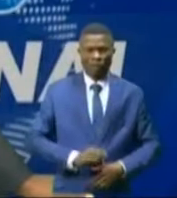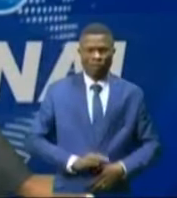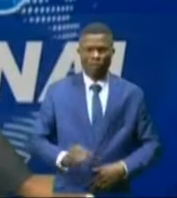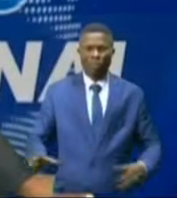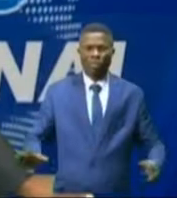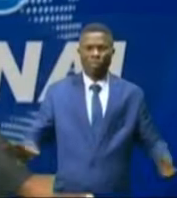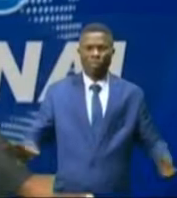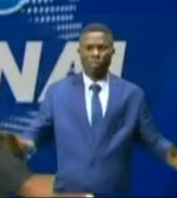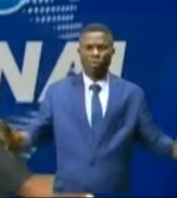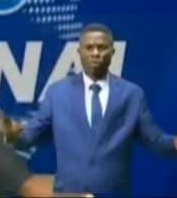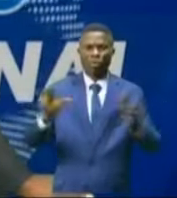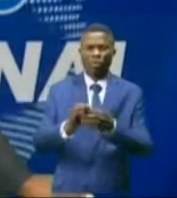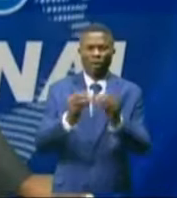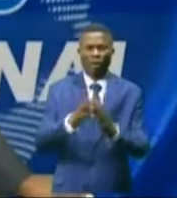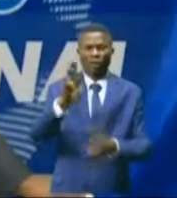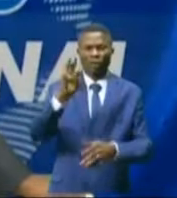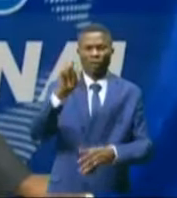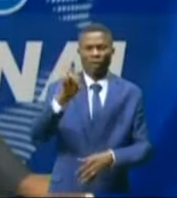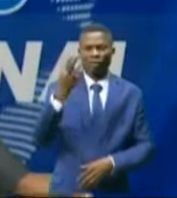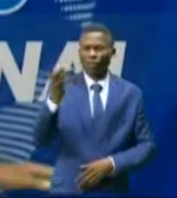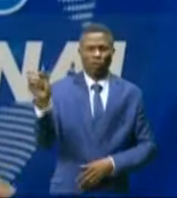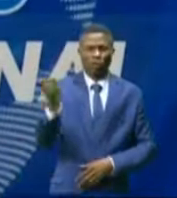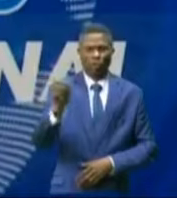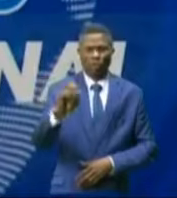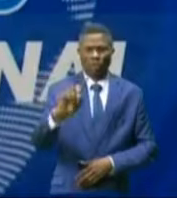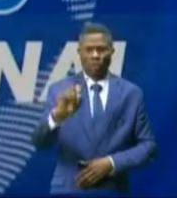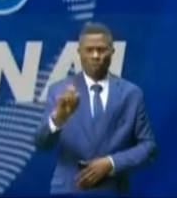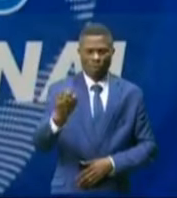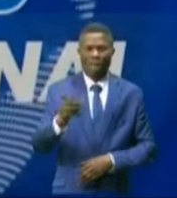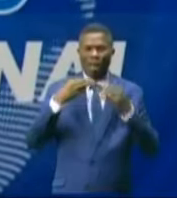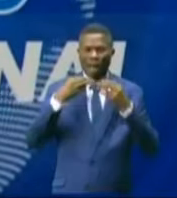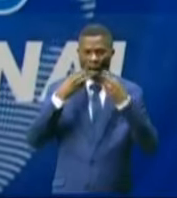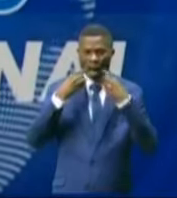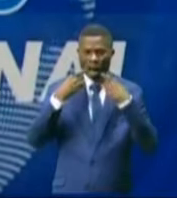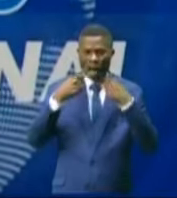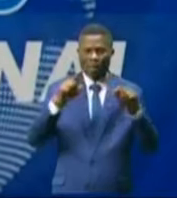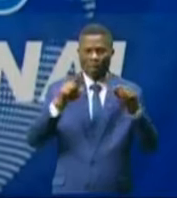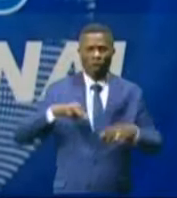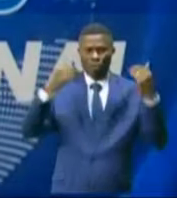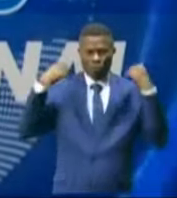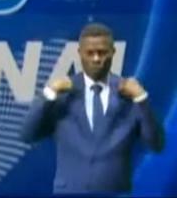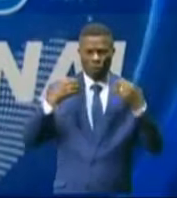le 23, mais ça l'installation des membres du groupe des gens